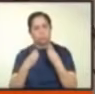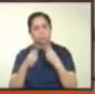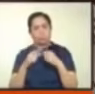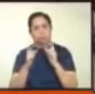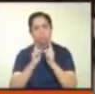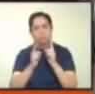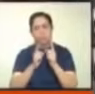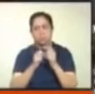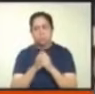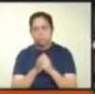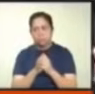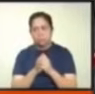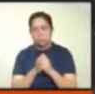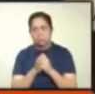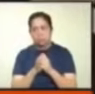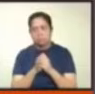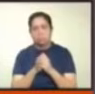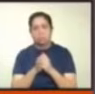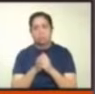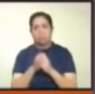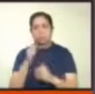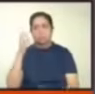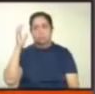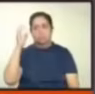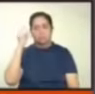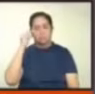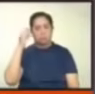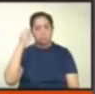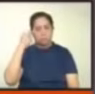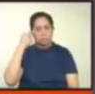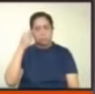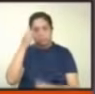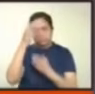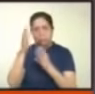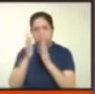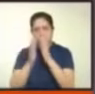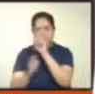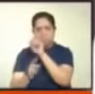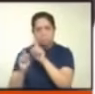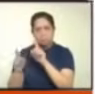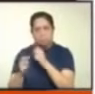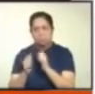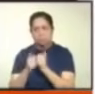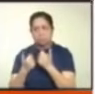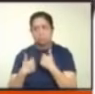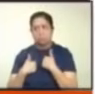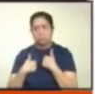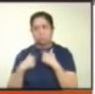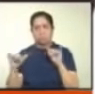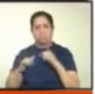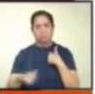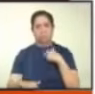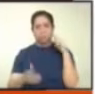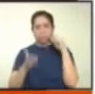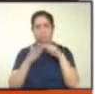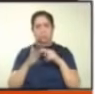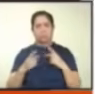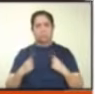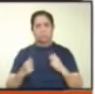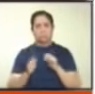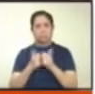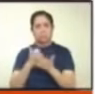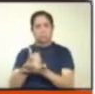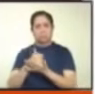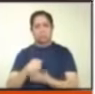lang kami ni Secretary Guevara, isabihin ko rin sa tanungin ko siya kung ano ang gaya ko na witness, ano bang matulong